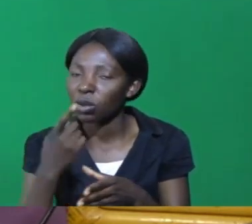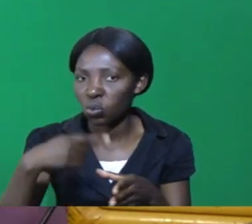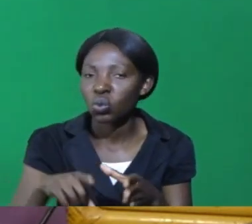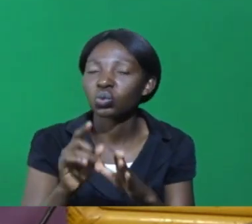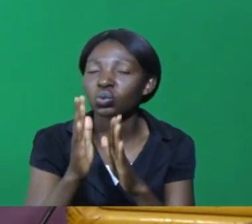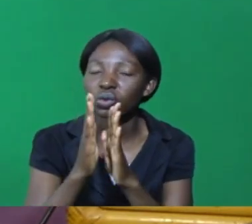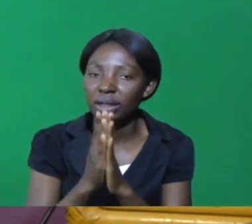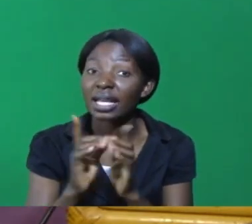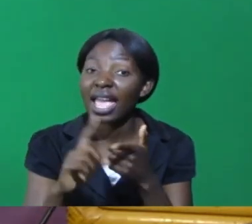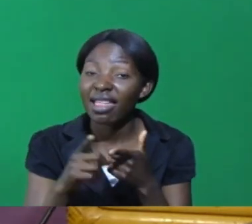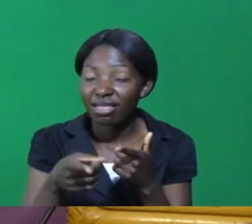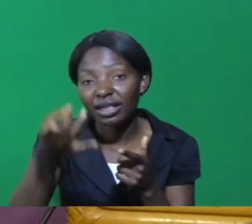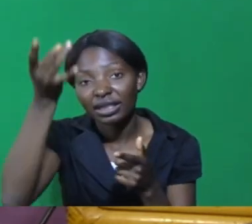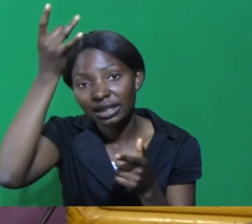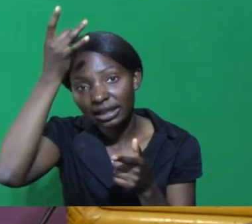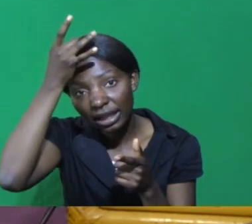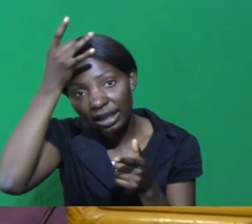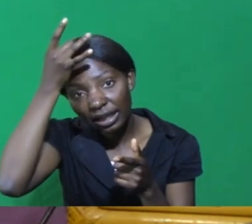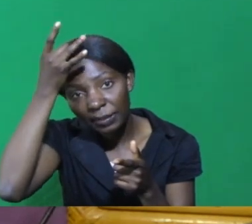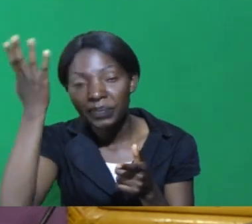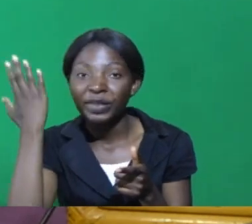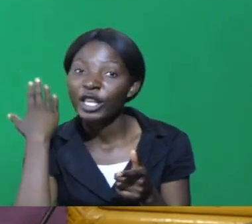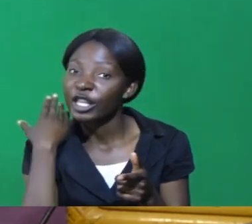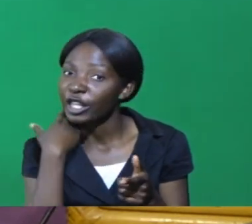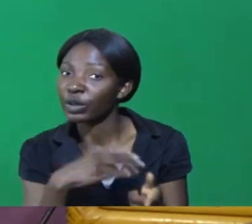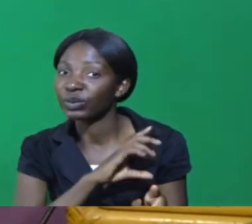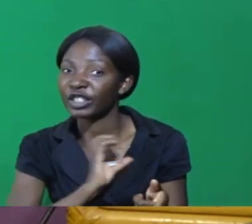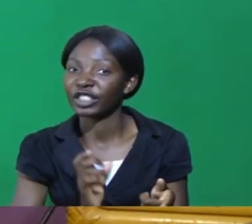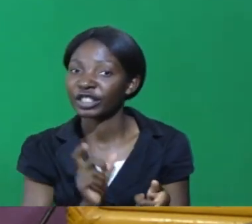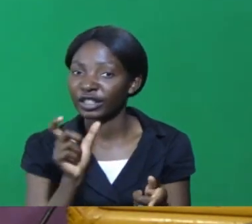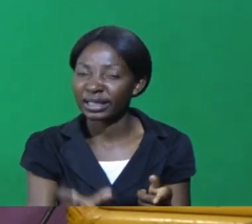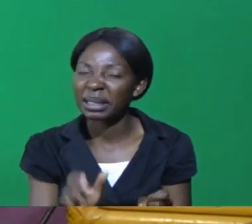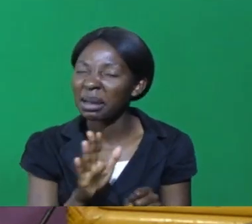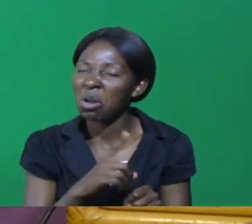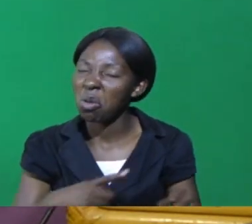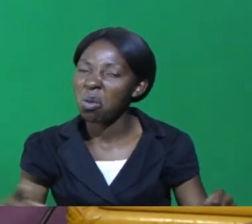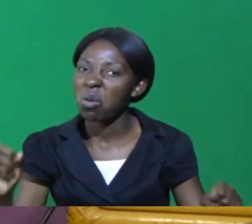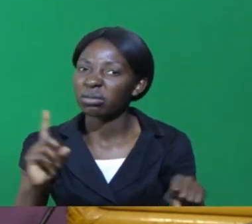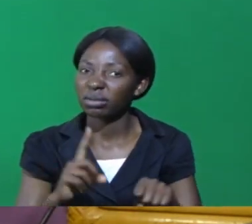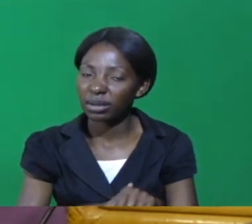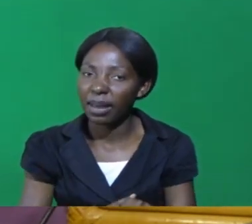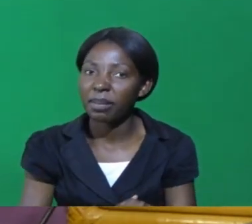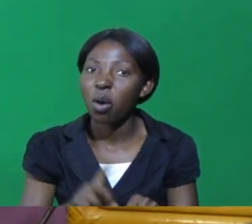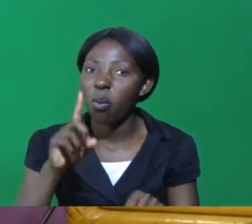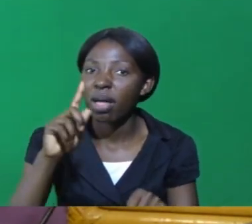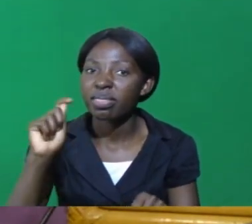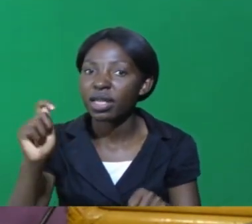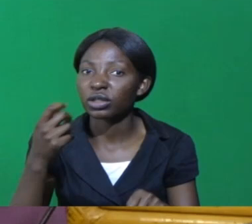zvechinamato. Mambo uyu ane rekodhi yekumboparadza makristu kwenguva yakareba yatakadzidza